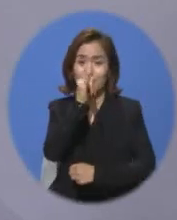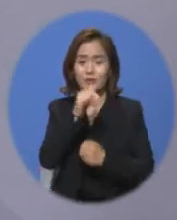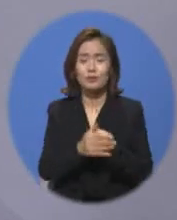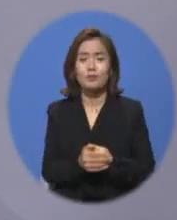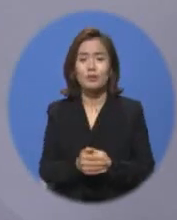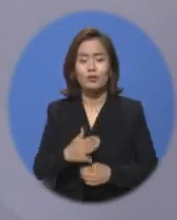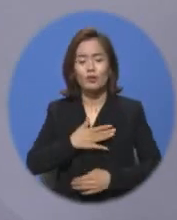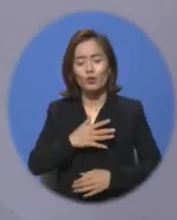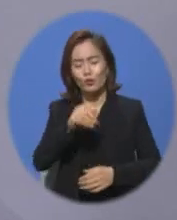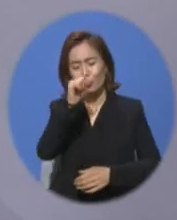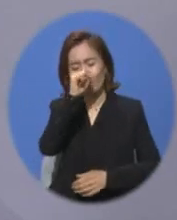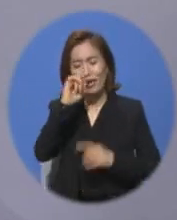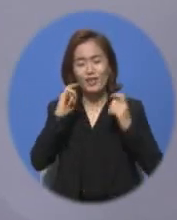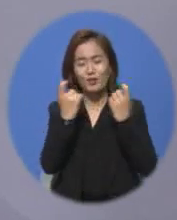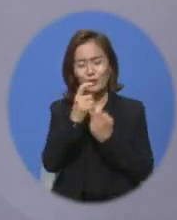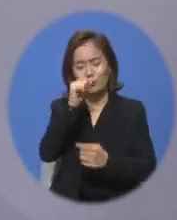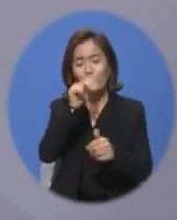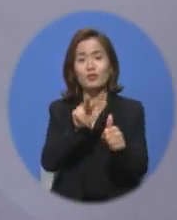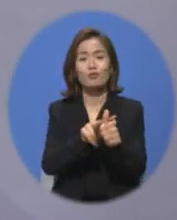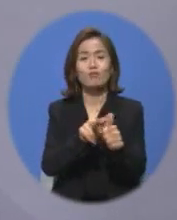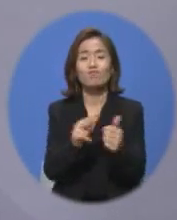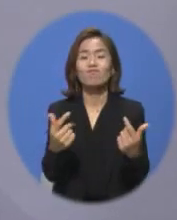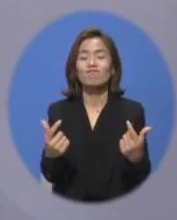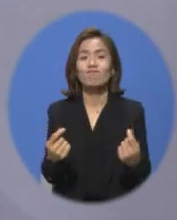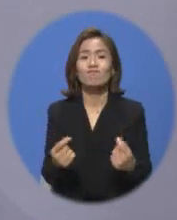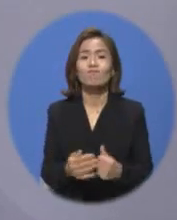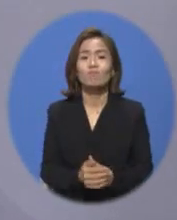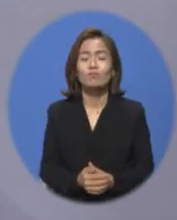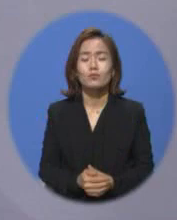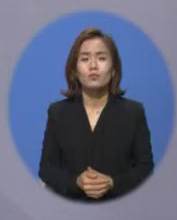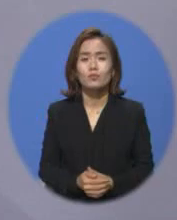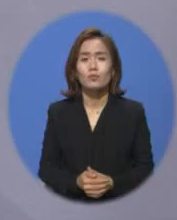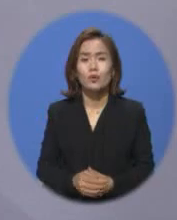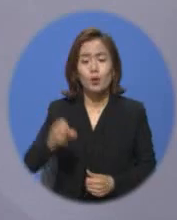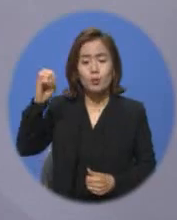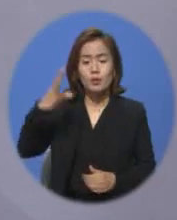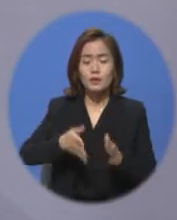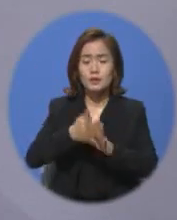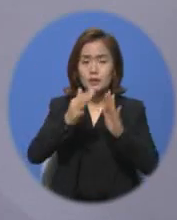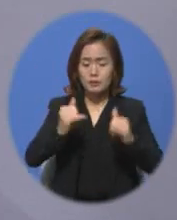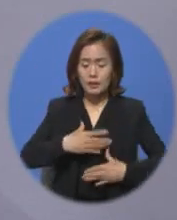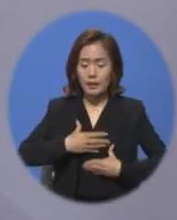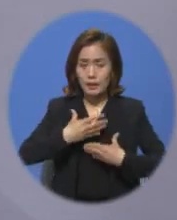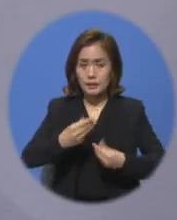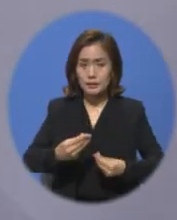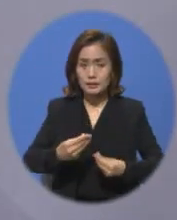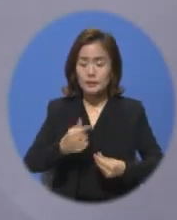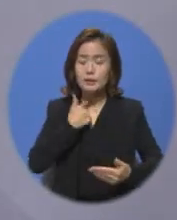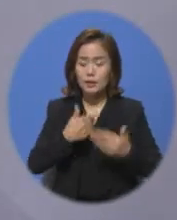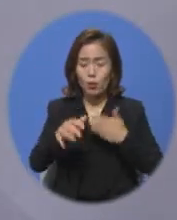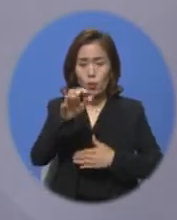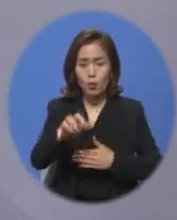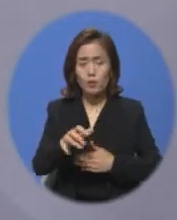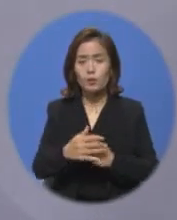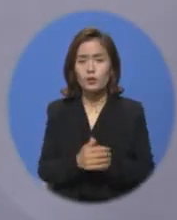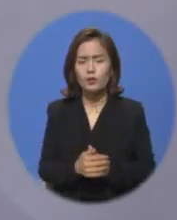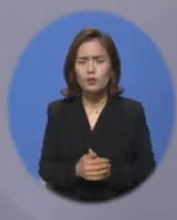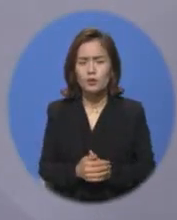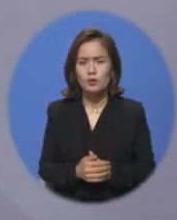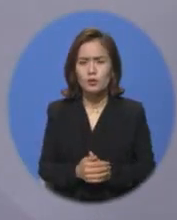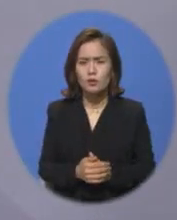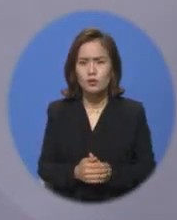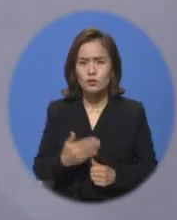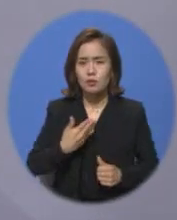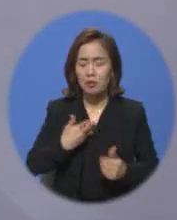그리고당신은제가 좋아하는후보자입니다.몸소.하지만 빛골시민안전체험 센터